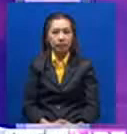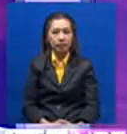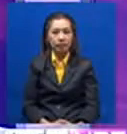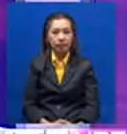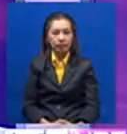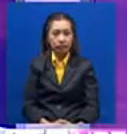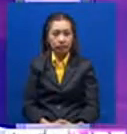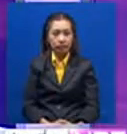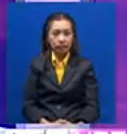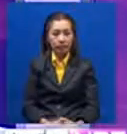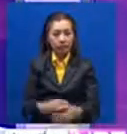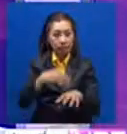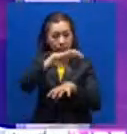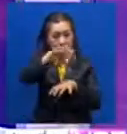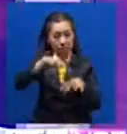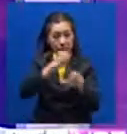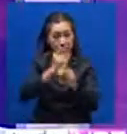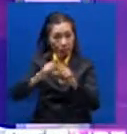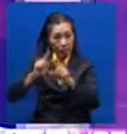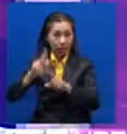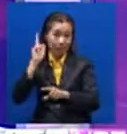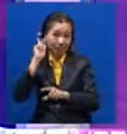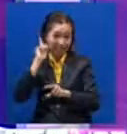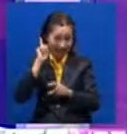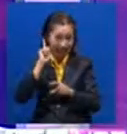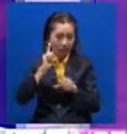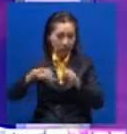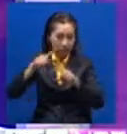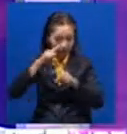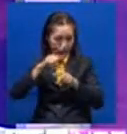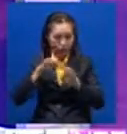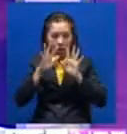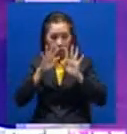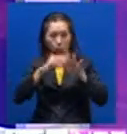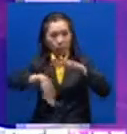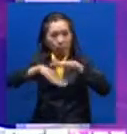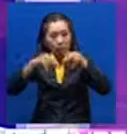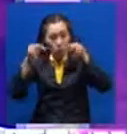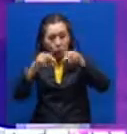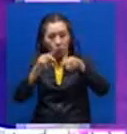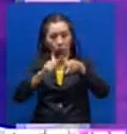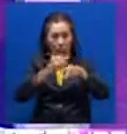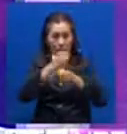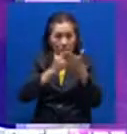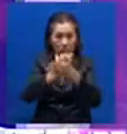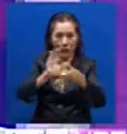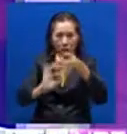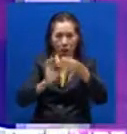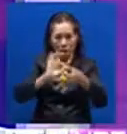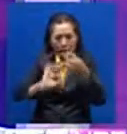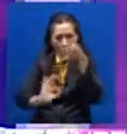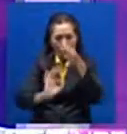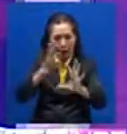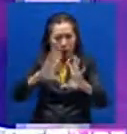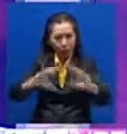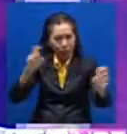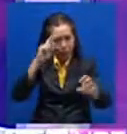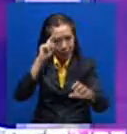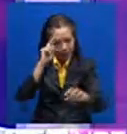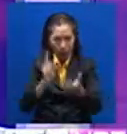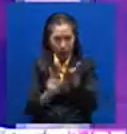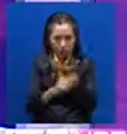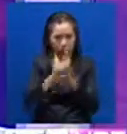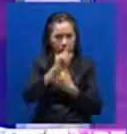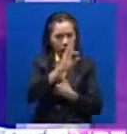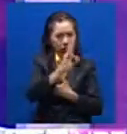หน่วยงานต่างๆพร้อมสื่อมวลชนนะคะเป็นสักขีพยานเผาทำลายยาเสพติดรอบที่ 2ของปี2557กว่า 7,000